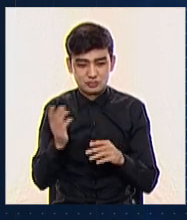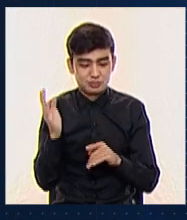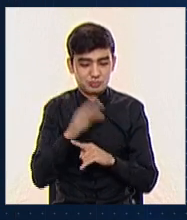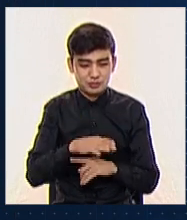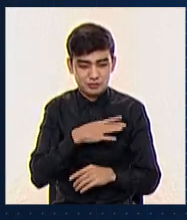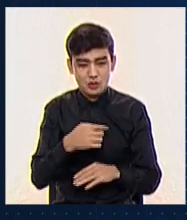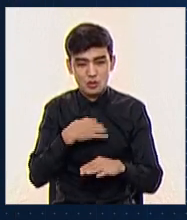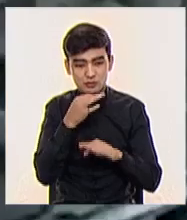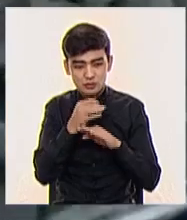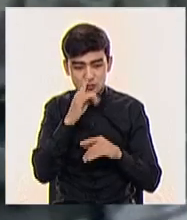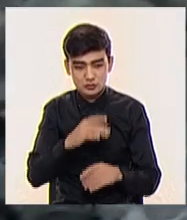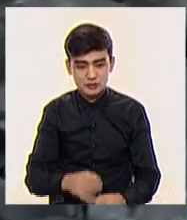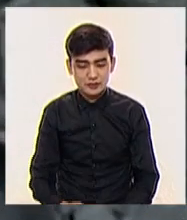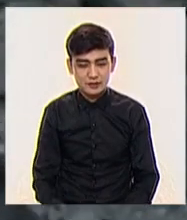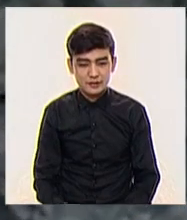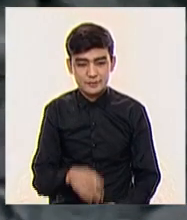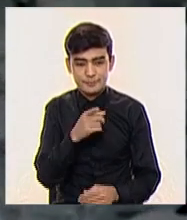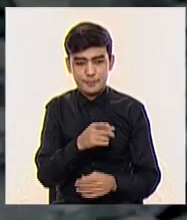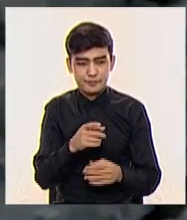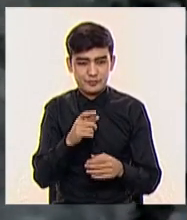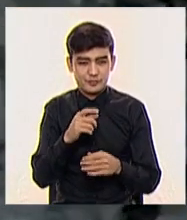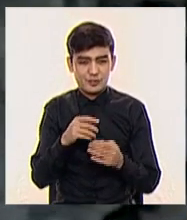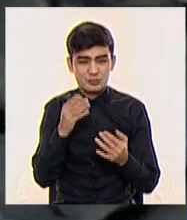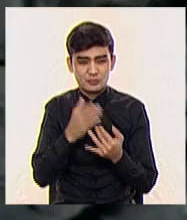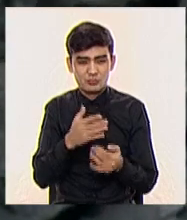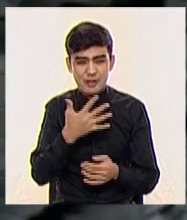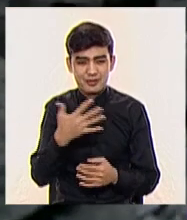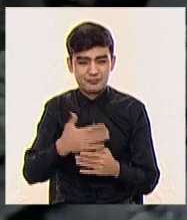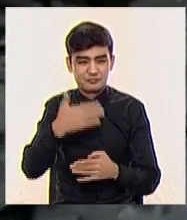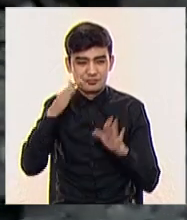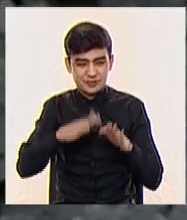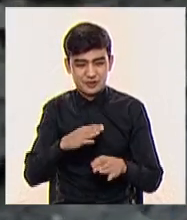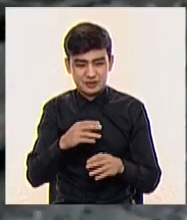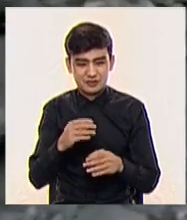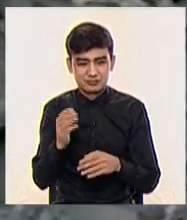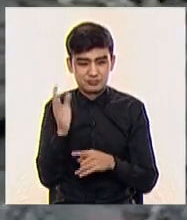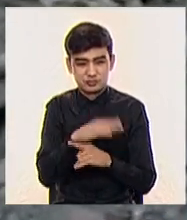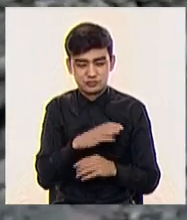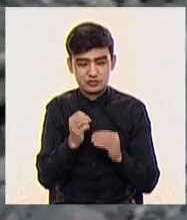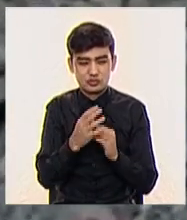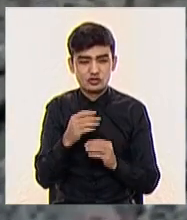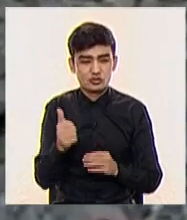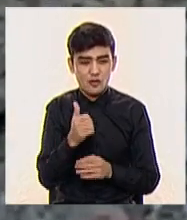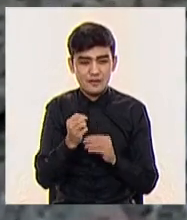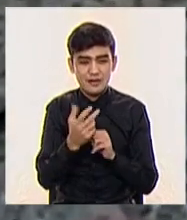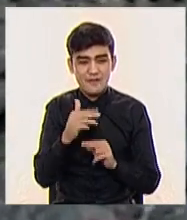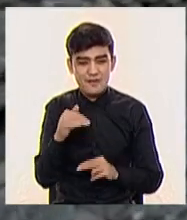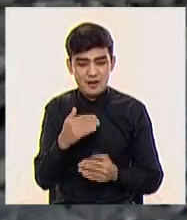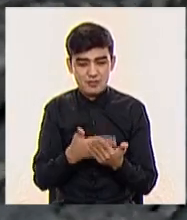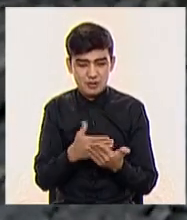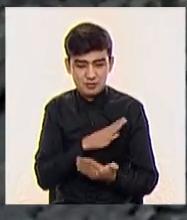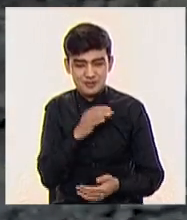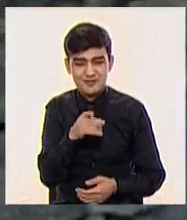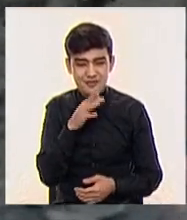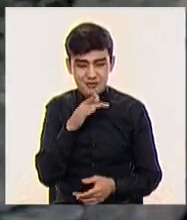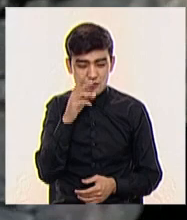чем. Частичное обрушение пятиэтажного здания произошло примерно в 14 часов 13 февраля. В этот